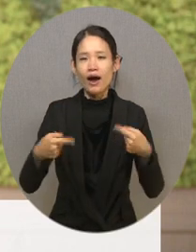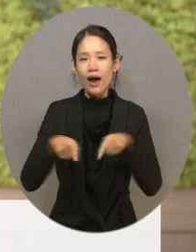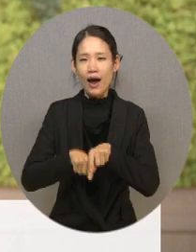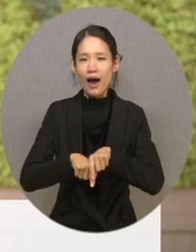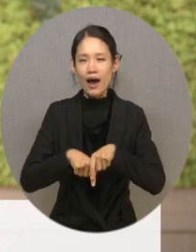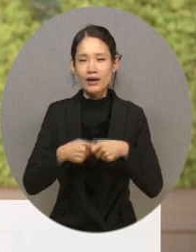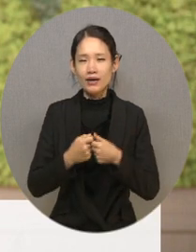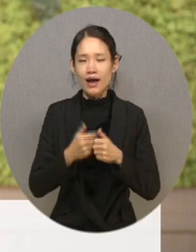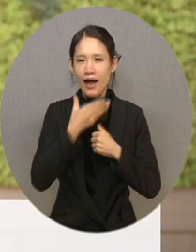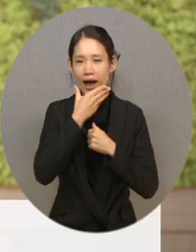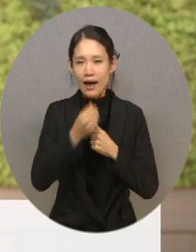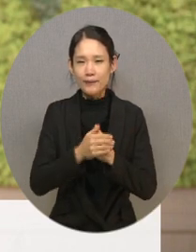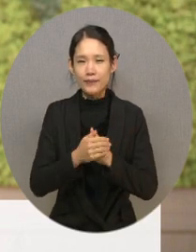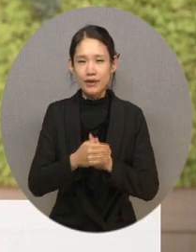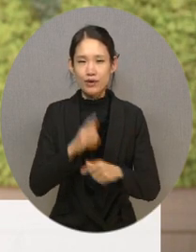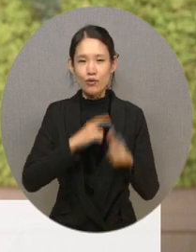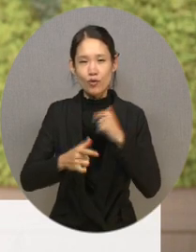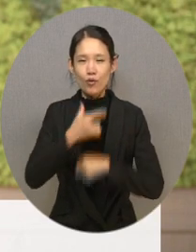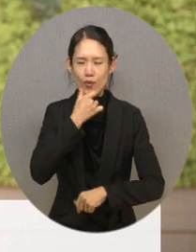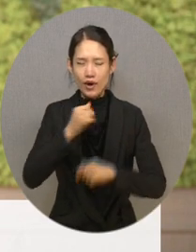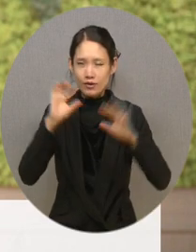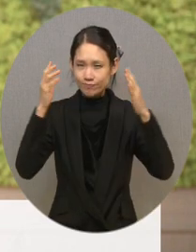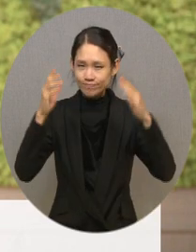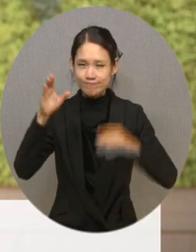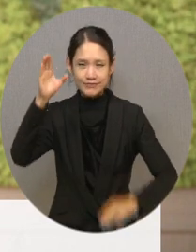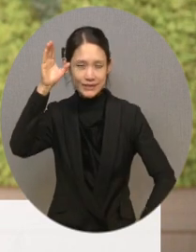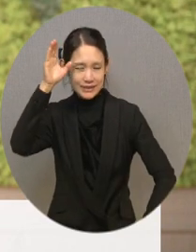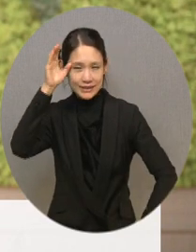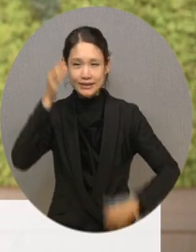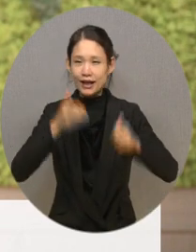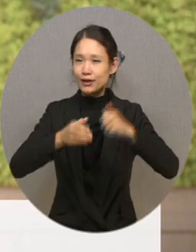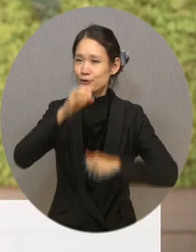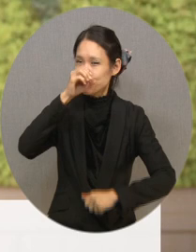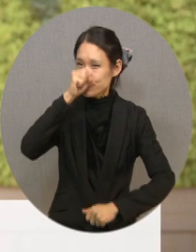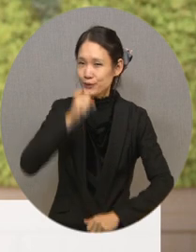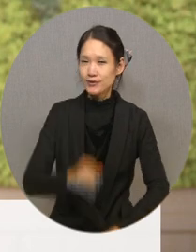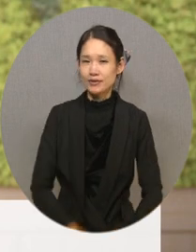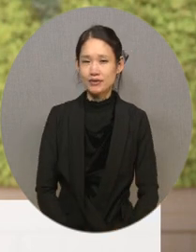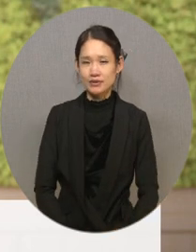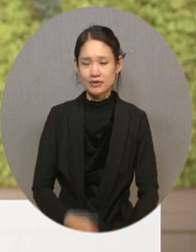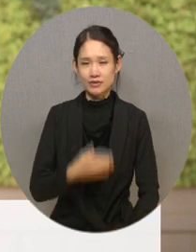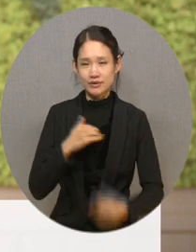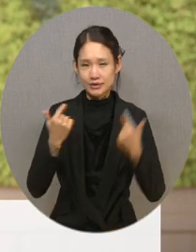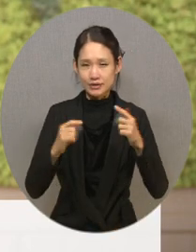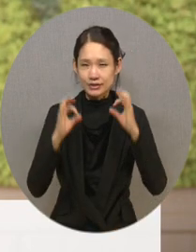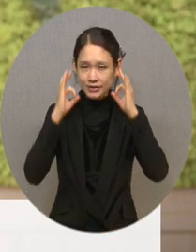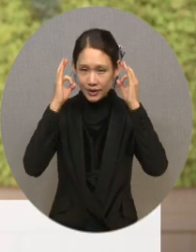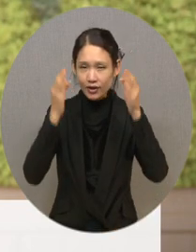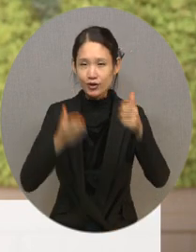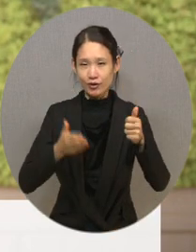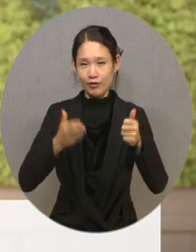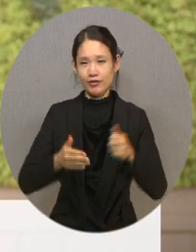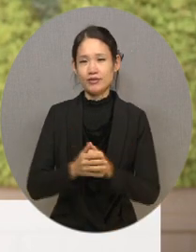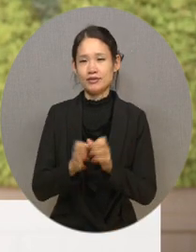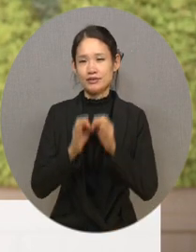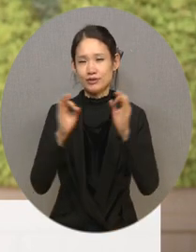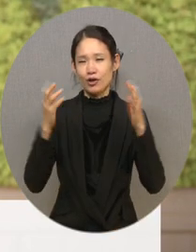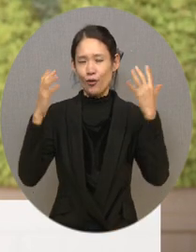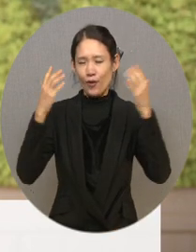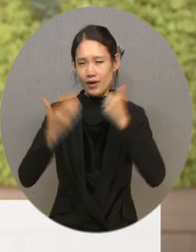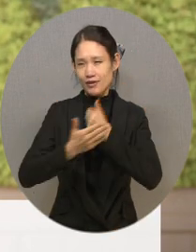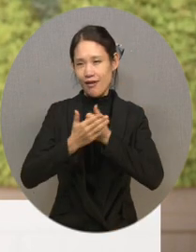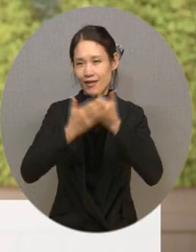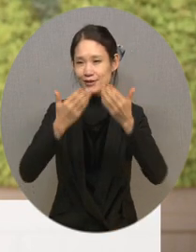행복해지는 그런 순천을 응원해 주시고 기대하셔도 좋습니다. 저희들은 늘 최선을 다하겠습니다. 그동안 응원해